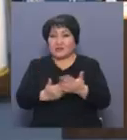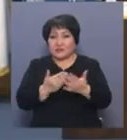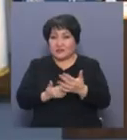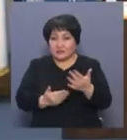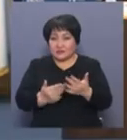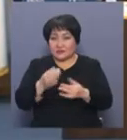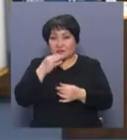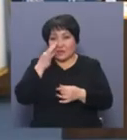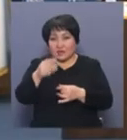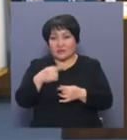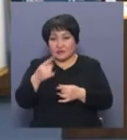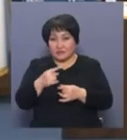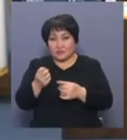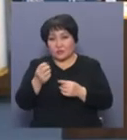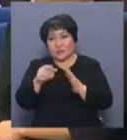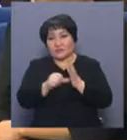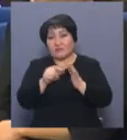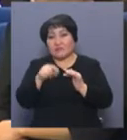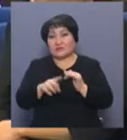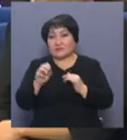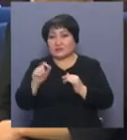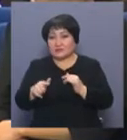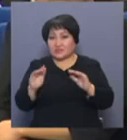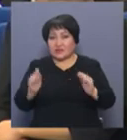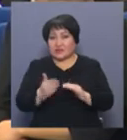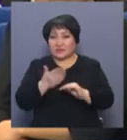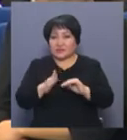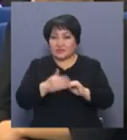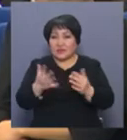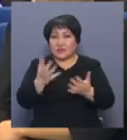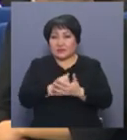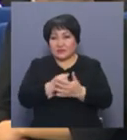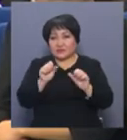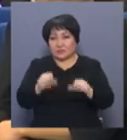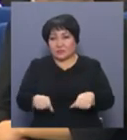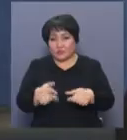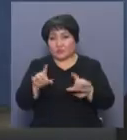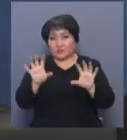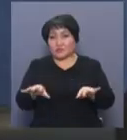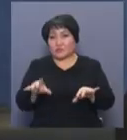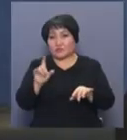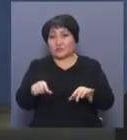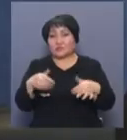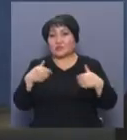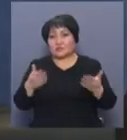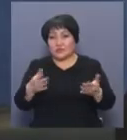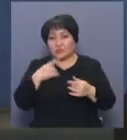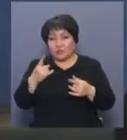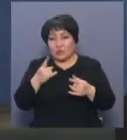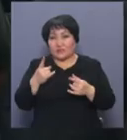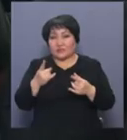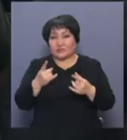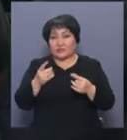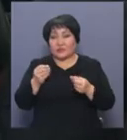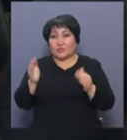теңге көлемінде шағын несие ала алады. Бұл елбасының биылғы жолдауында айтылған. Енді шағын және орта бизнестің өркендеуіне кедергі